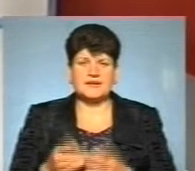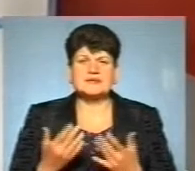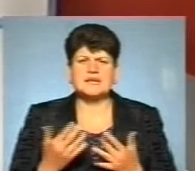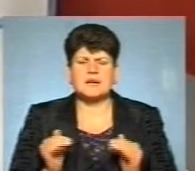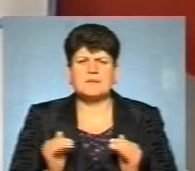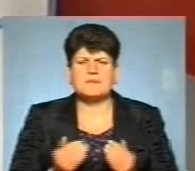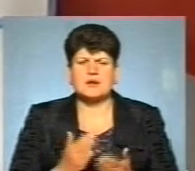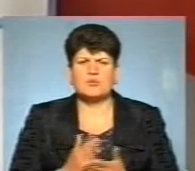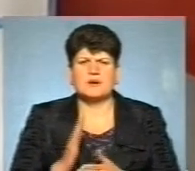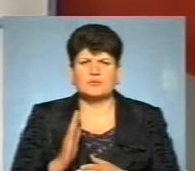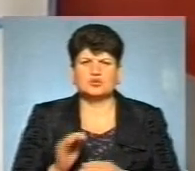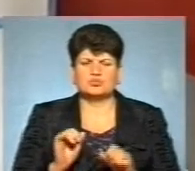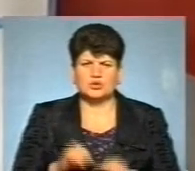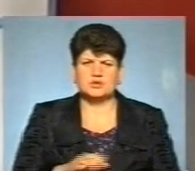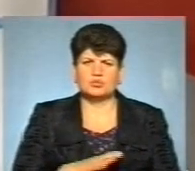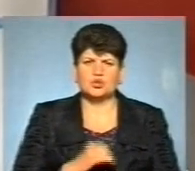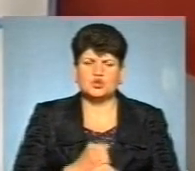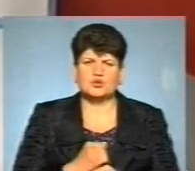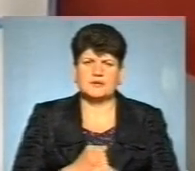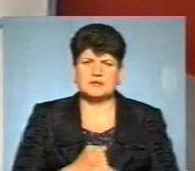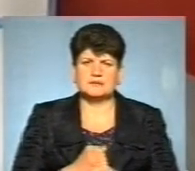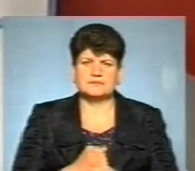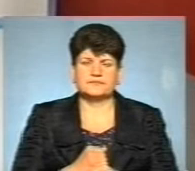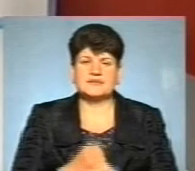має бути, аби можна було зробити вже висновок?